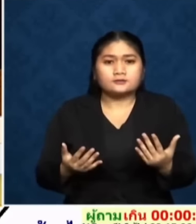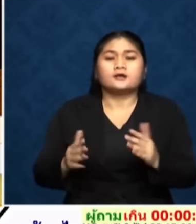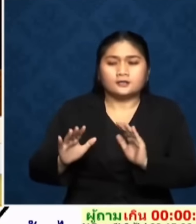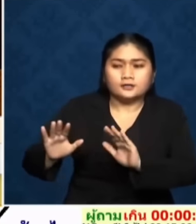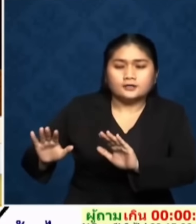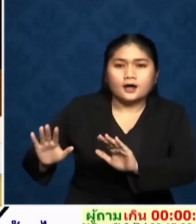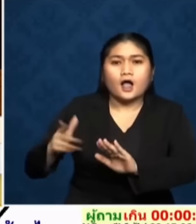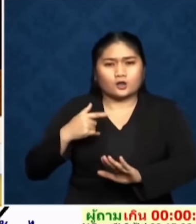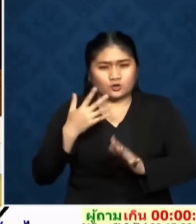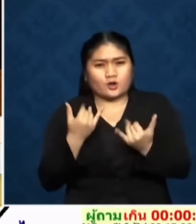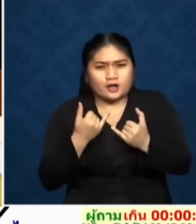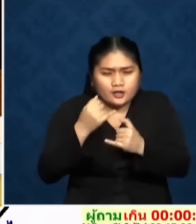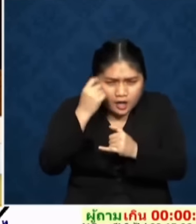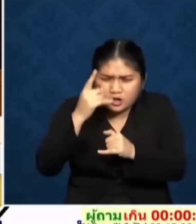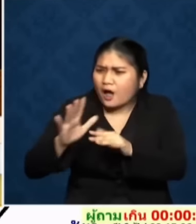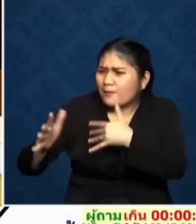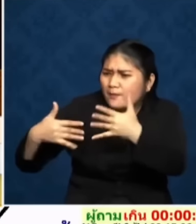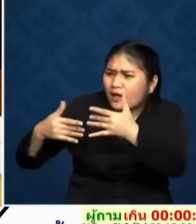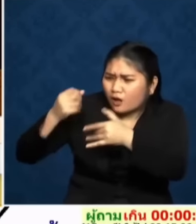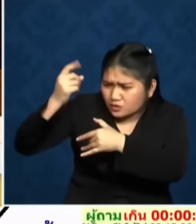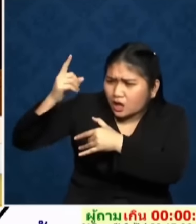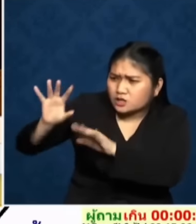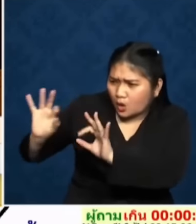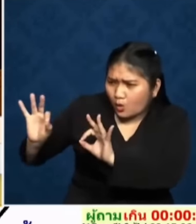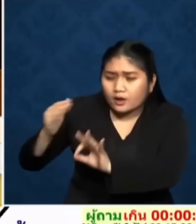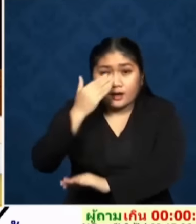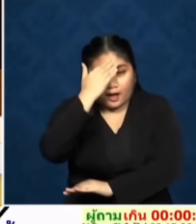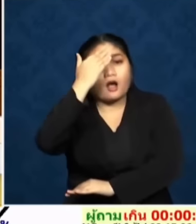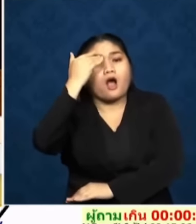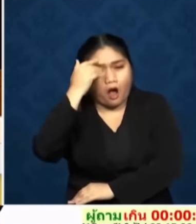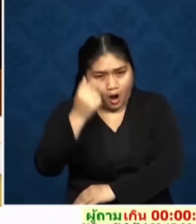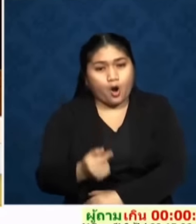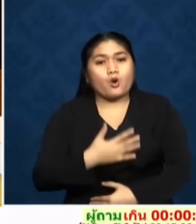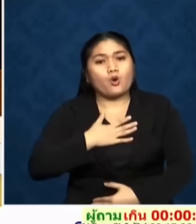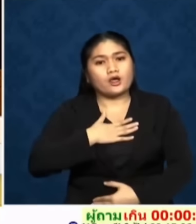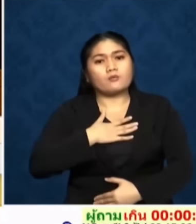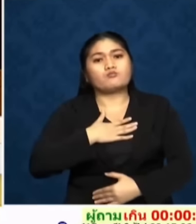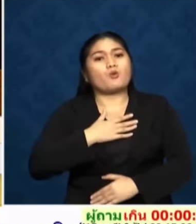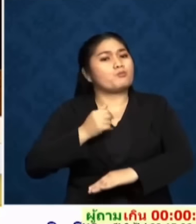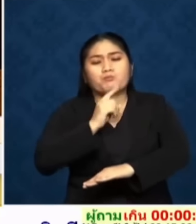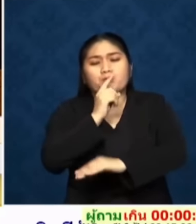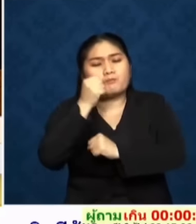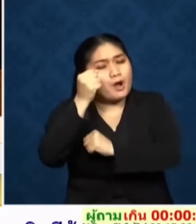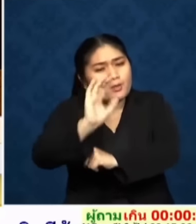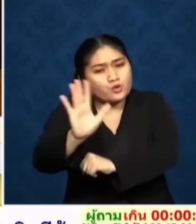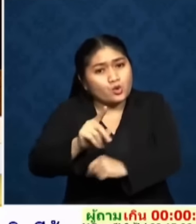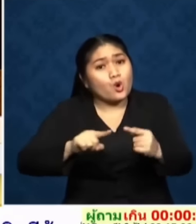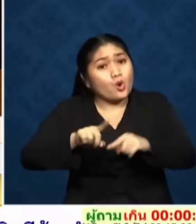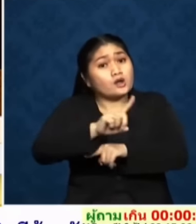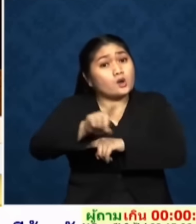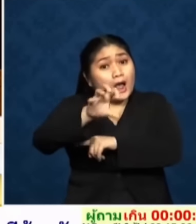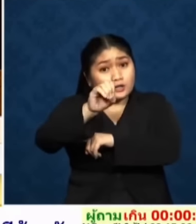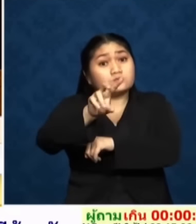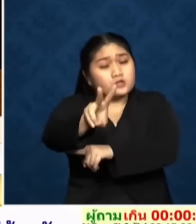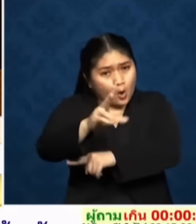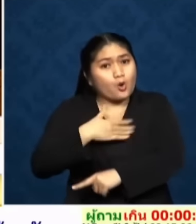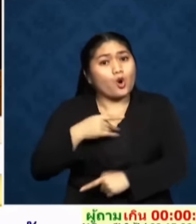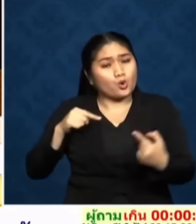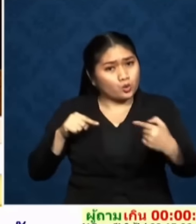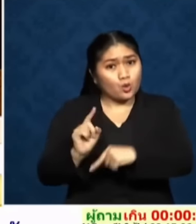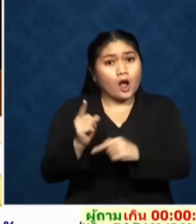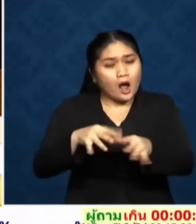กำลังเข้าได้เข้าเข็ม เข้าใจ ครับเดี๋ยวให้รัฐบาลตอบครับ ด้วยคำเคารพครับผมไม่ประท้วงท่านผู้นำฝ่ายค้านในข้อ552นะครับ เข้าใจ ลักษณะของ